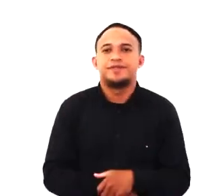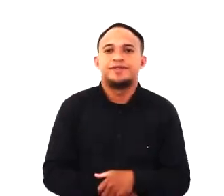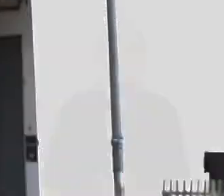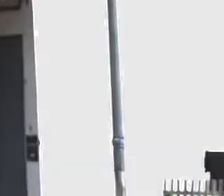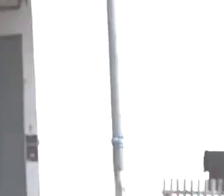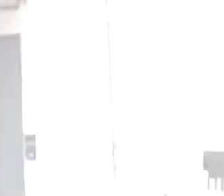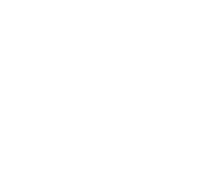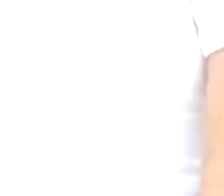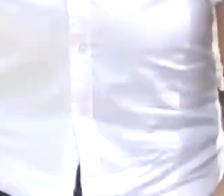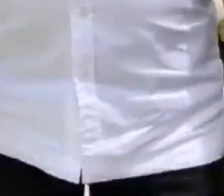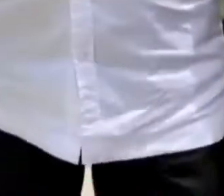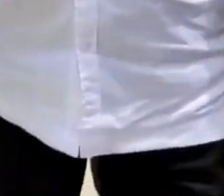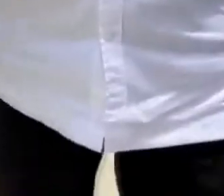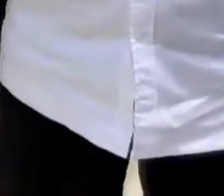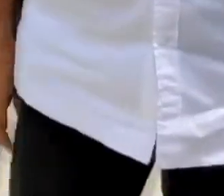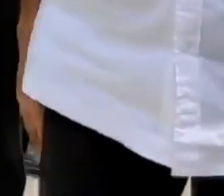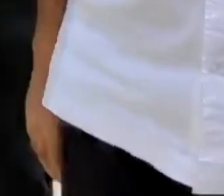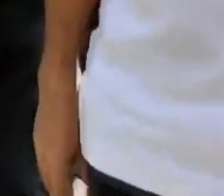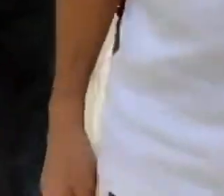ombak.